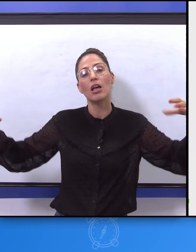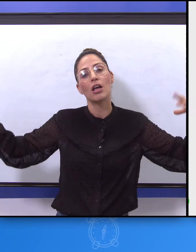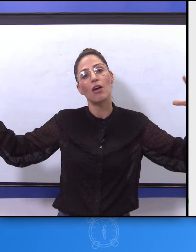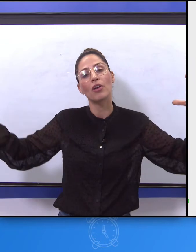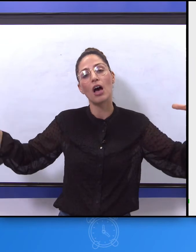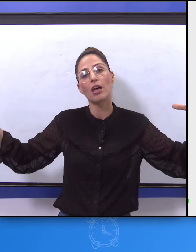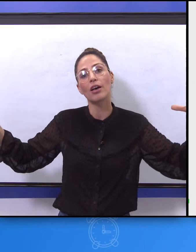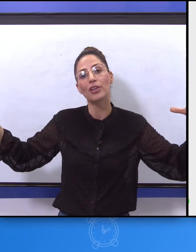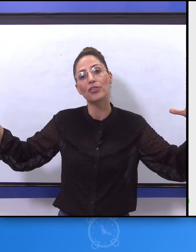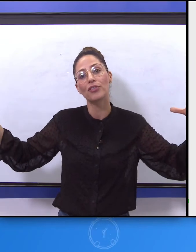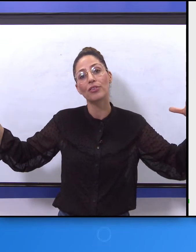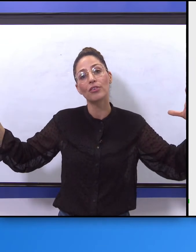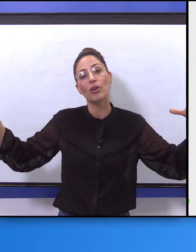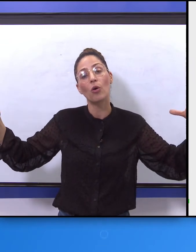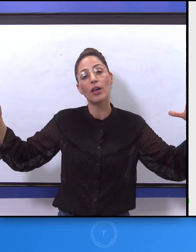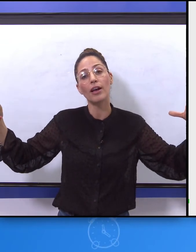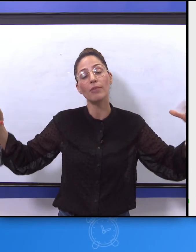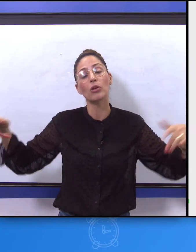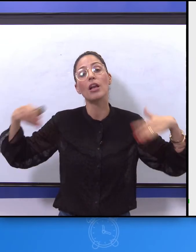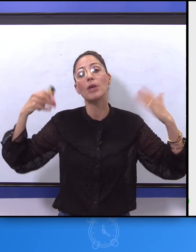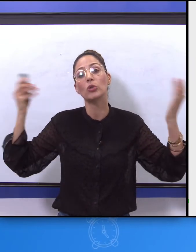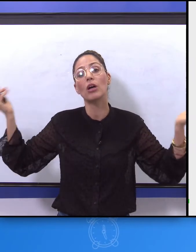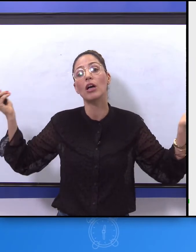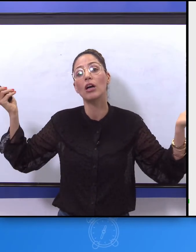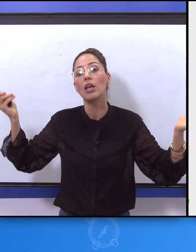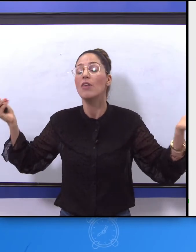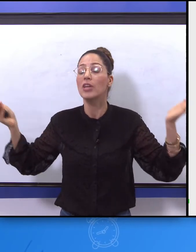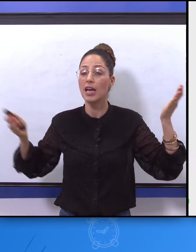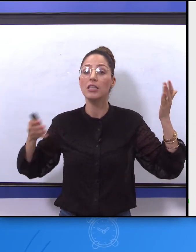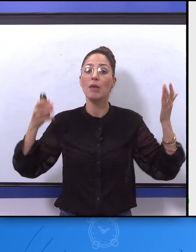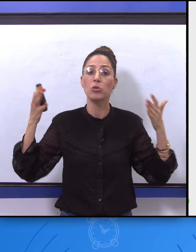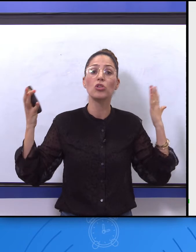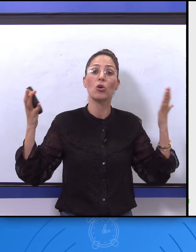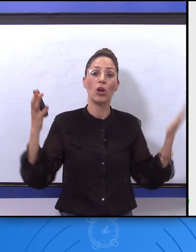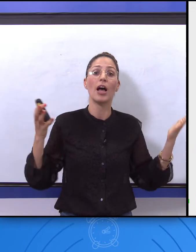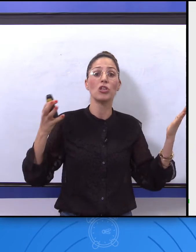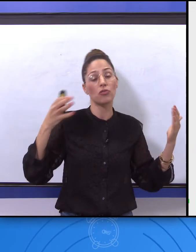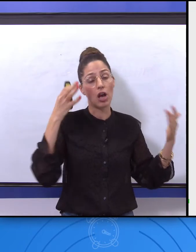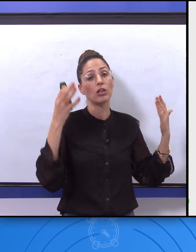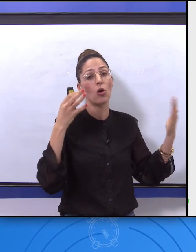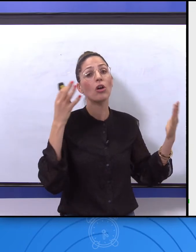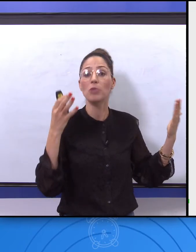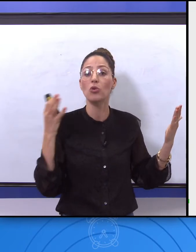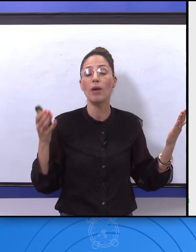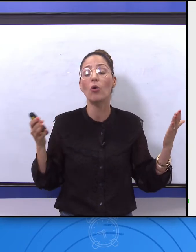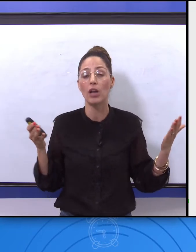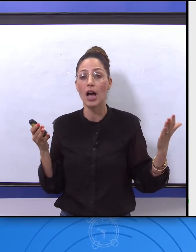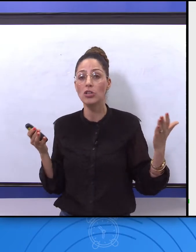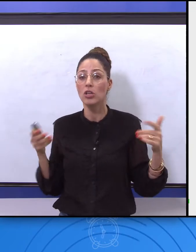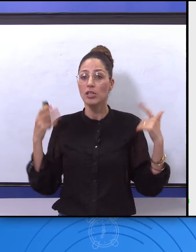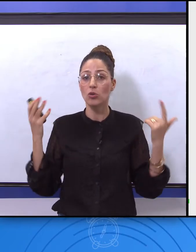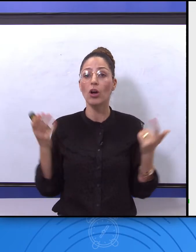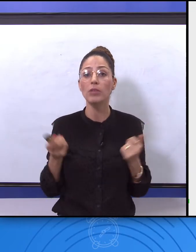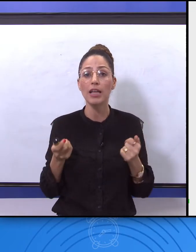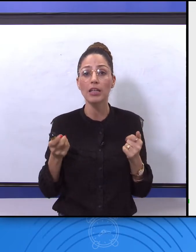לה אווירה אחרת. אוקיי? בונה לה משהו אחר. וכן, זה גם סוג של קולאז', אפשר, נכון? מישהו אמר